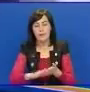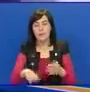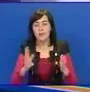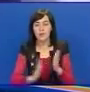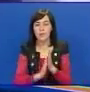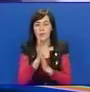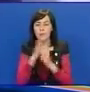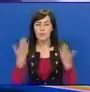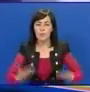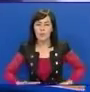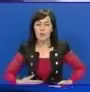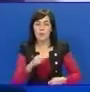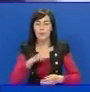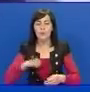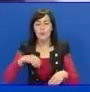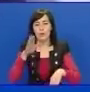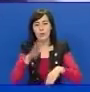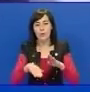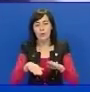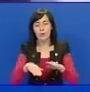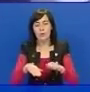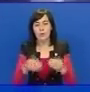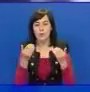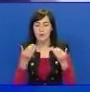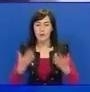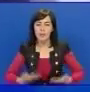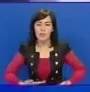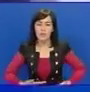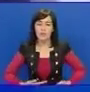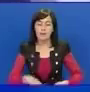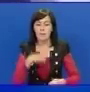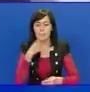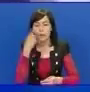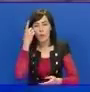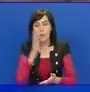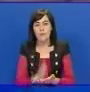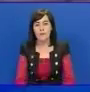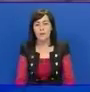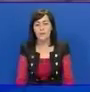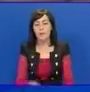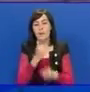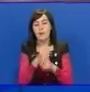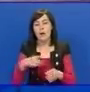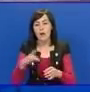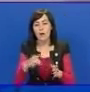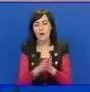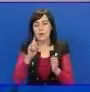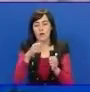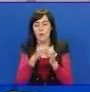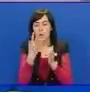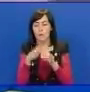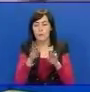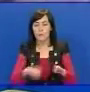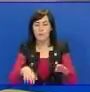өздері одан да күшті жағдайға келетіндей жағдайда болса деген ойымыз бар. Негізі аудан аумағында 115 балалар алаңшасы